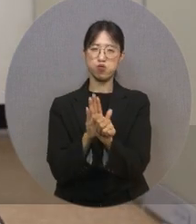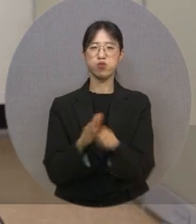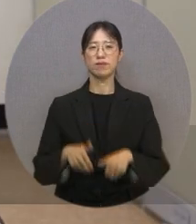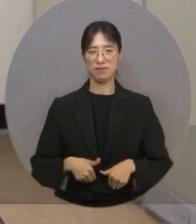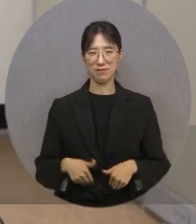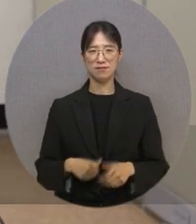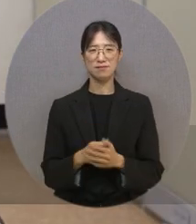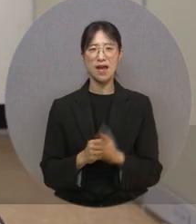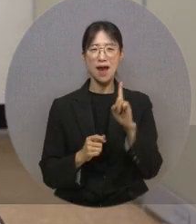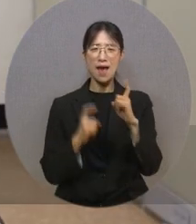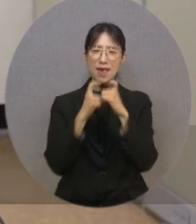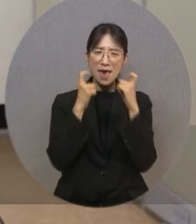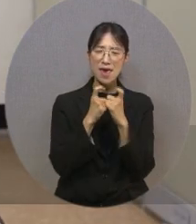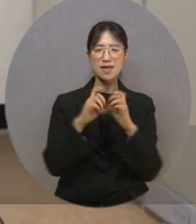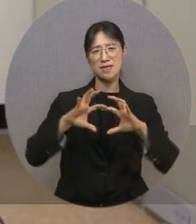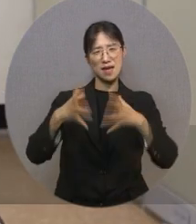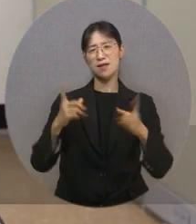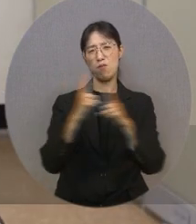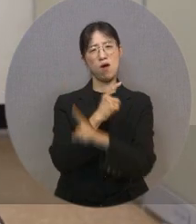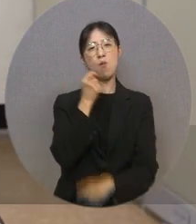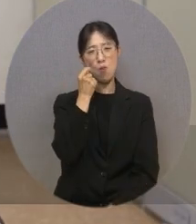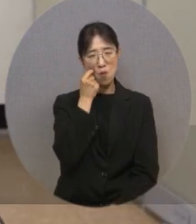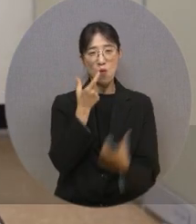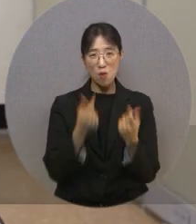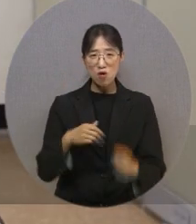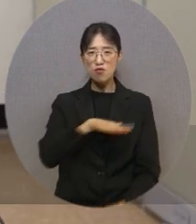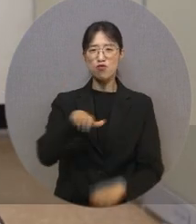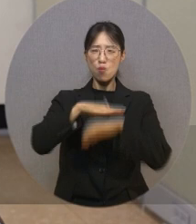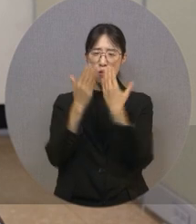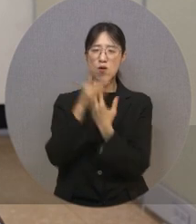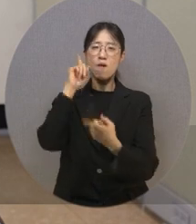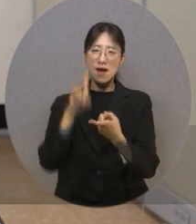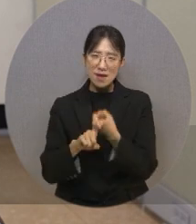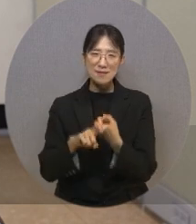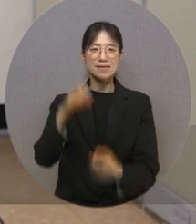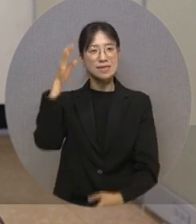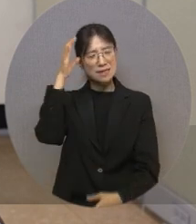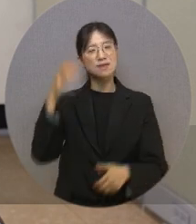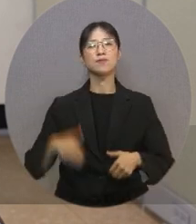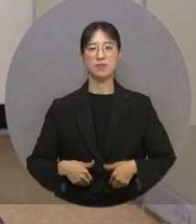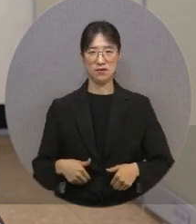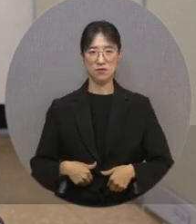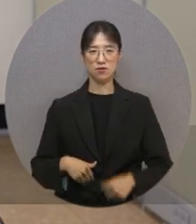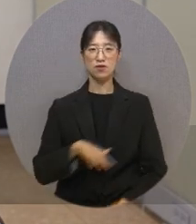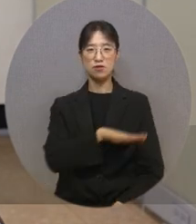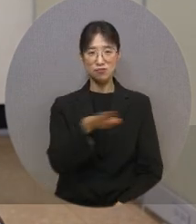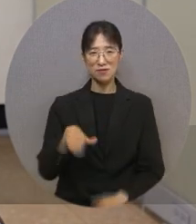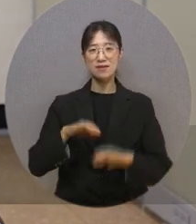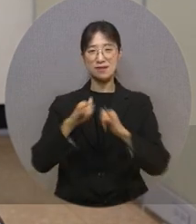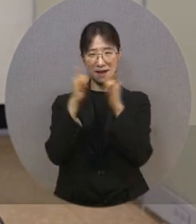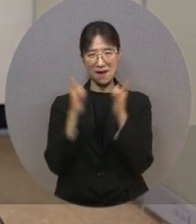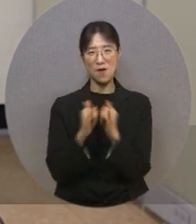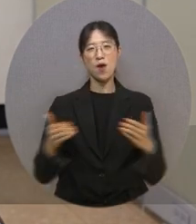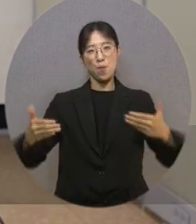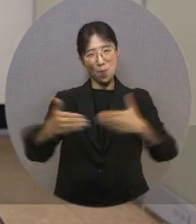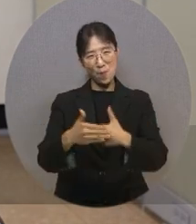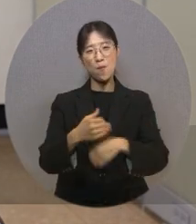한 개인이 세상을 바꾸지 못하는 것처럼 우리 모두의 관심과 기대가 필요합니다. 우리